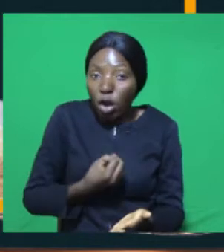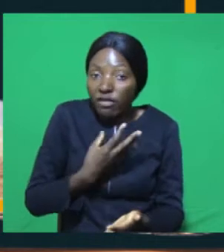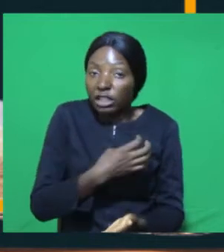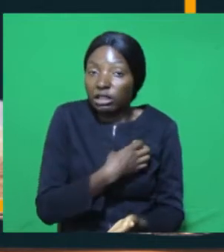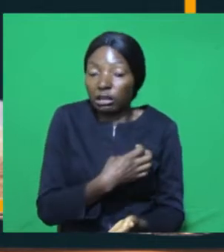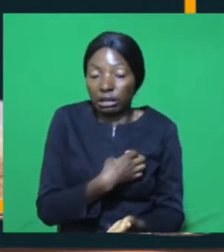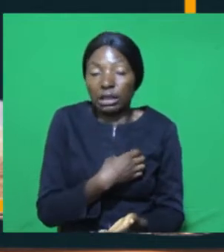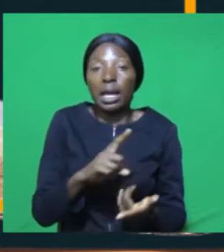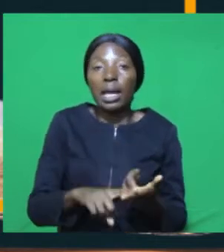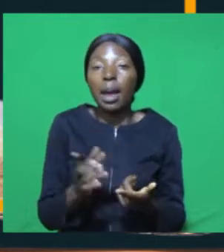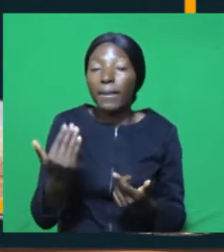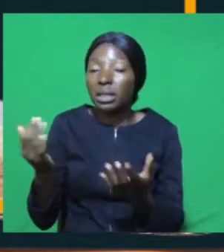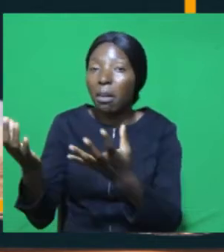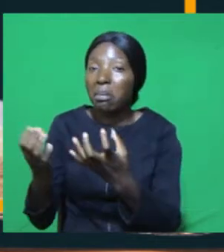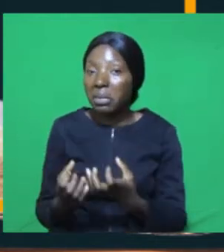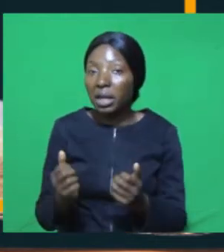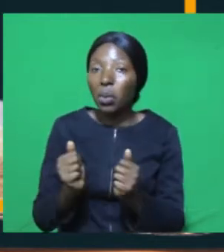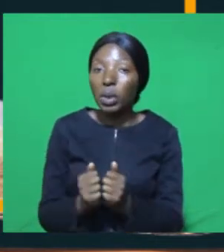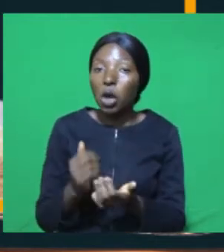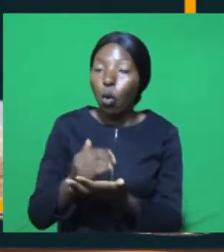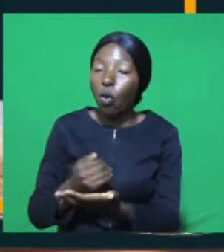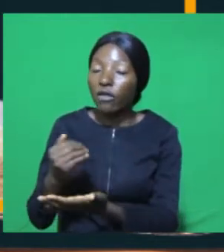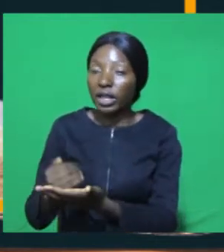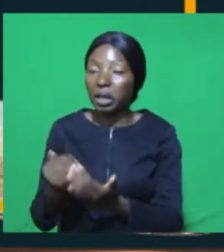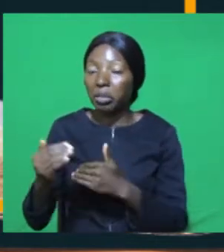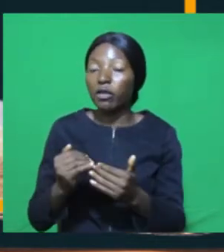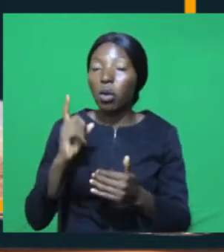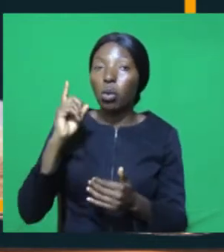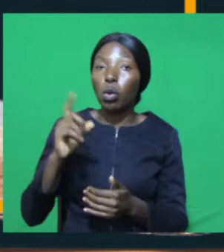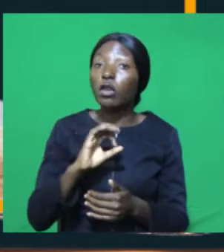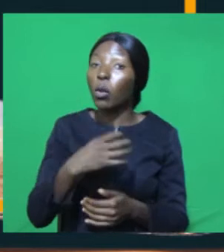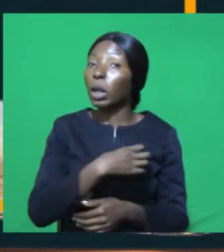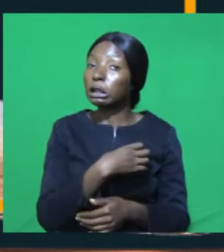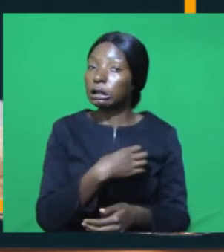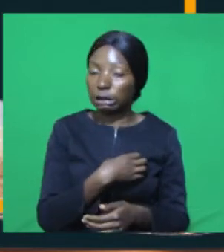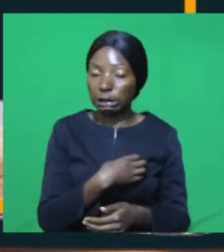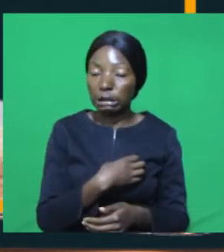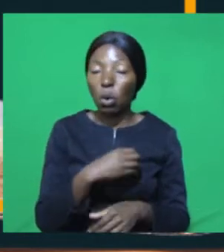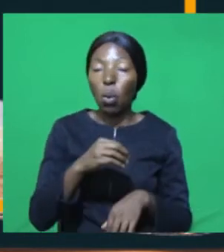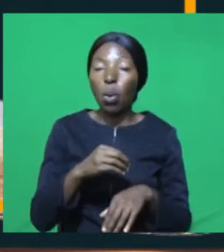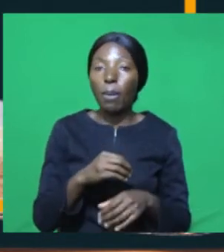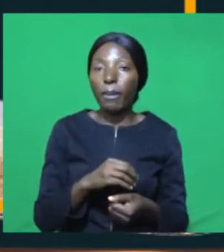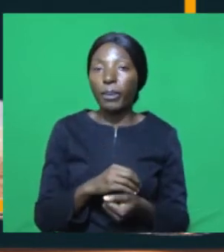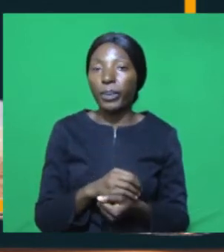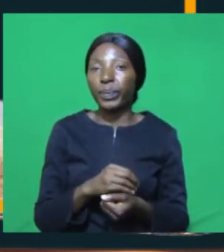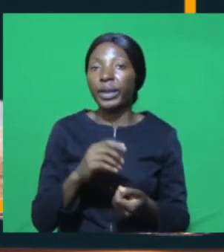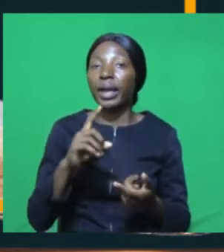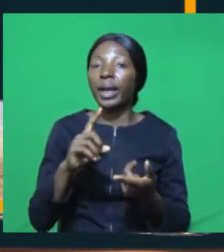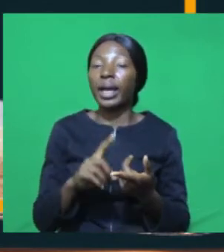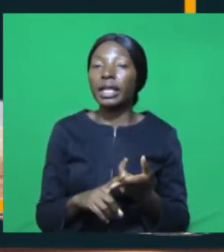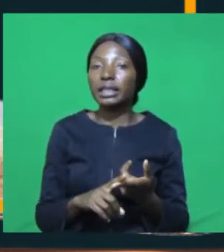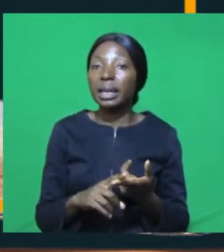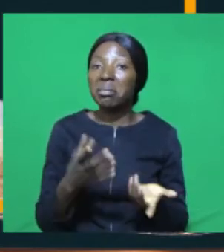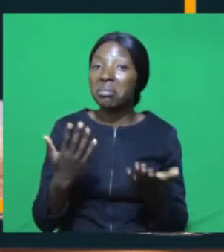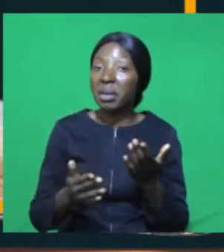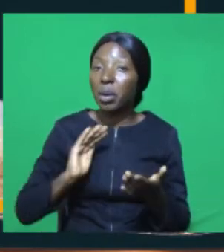akataza. Zino ngao yene chipiriso chake che mwosa pambele pa Jehova. Pamsoro pezi viso akeza akataza.